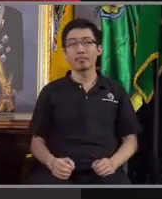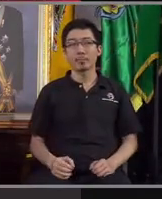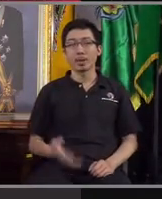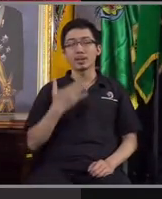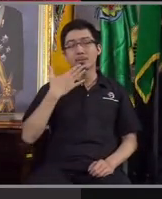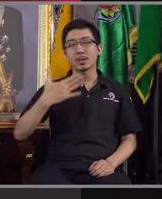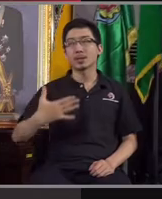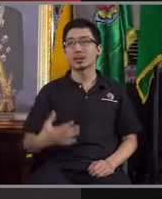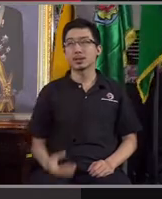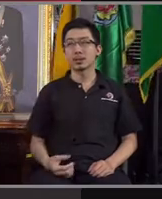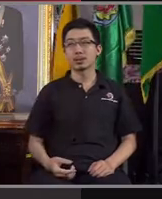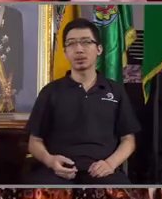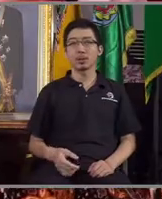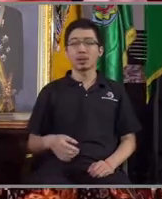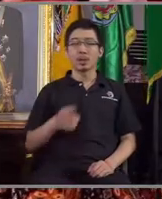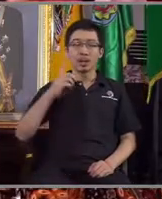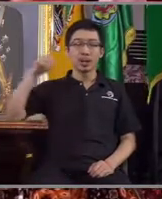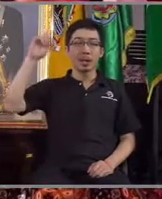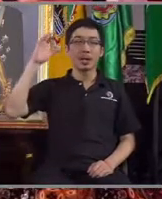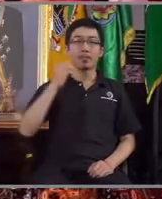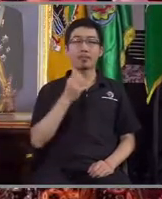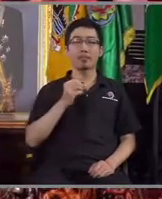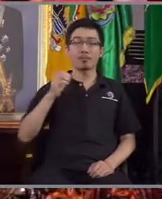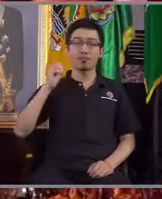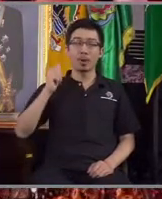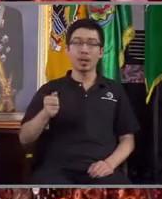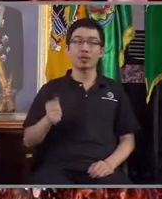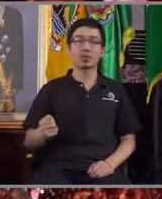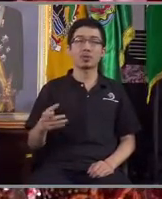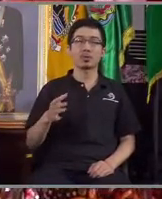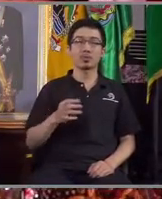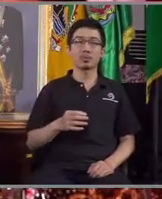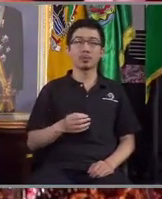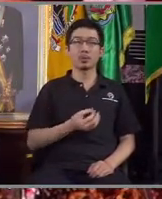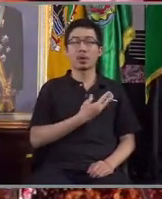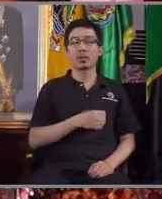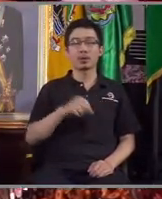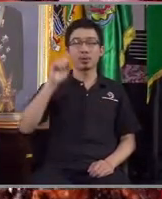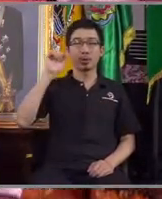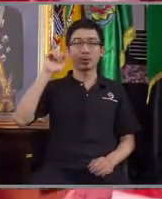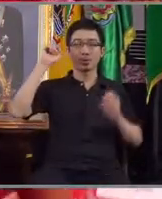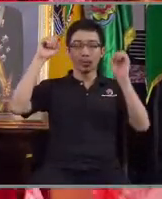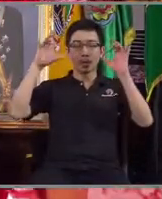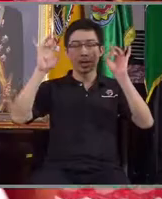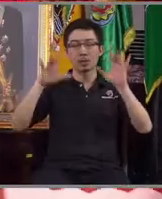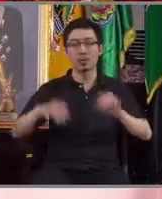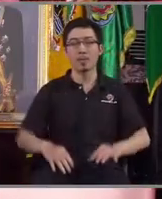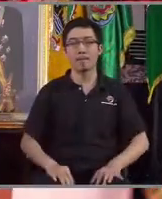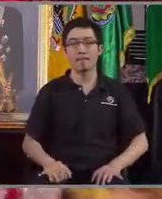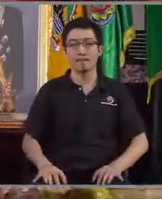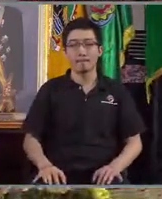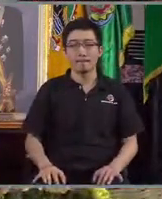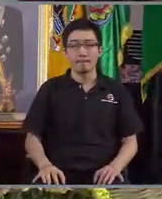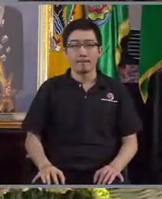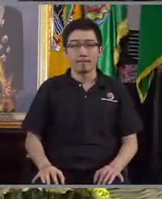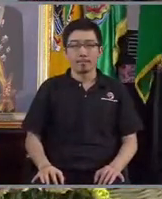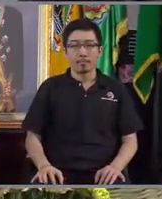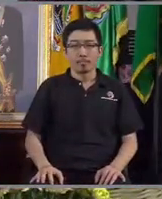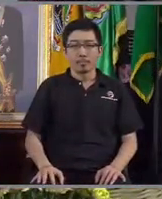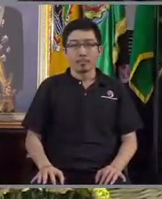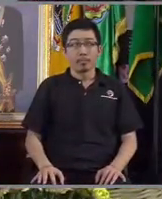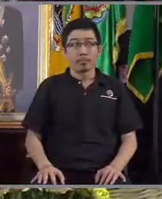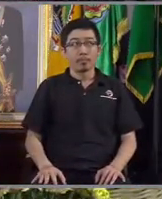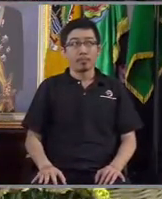kasih. Assalamualaikum warahmatullahi wabarakatuh. Waalaikumsalam warahmatullahi wabarakatuh. Matur nuwun Bapak Bupati Semarang.